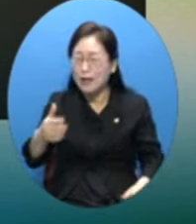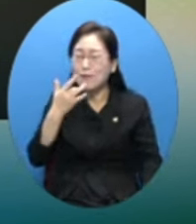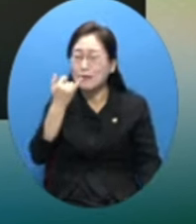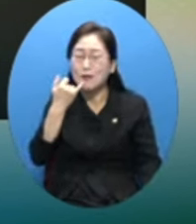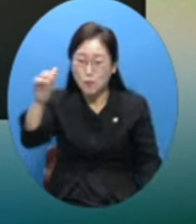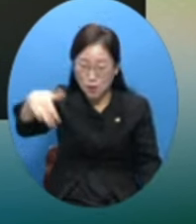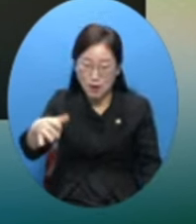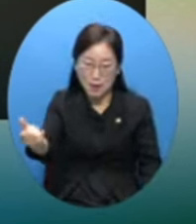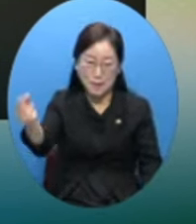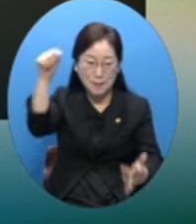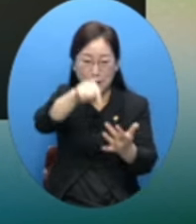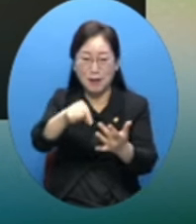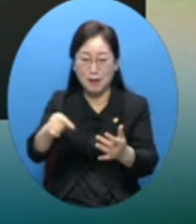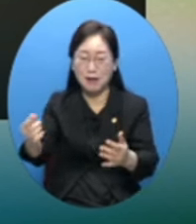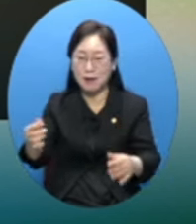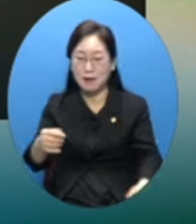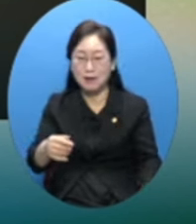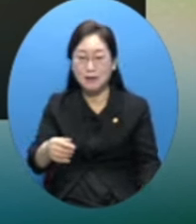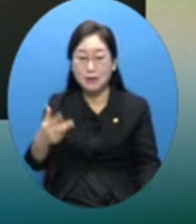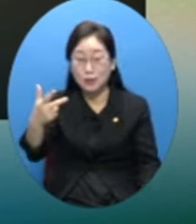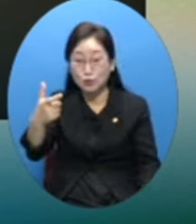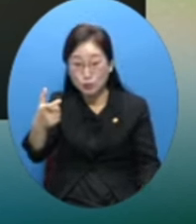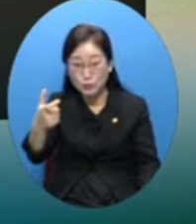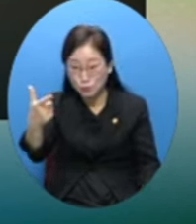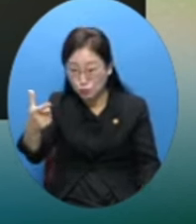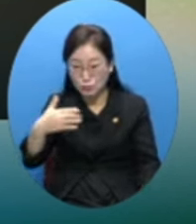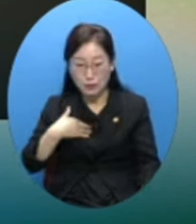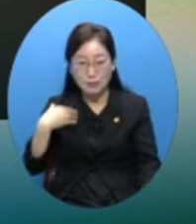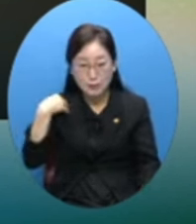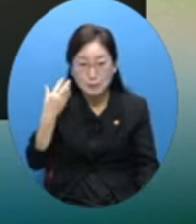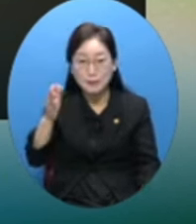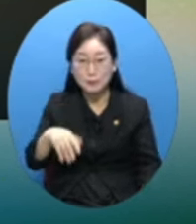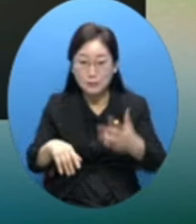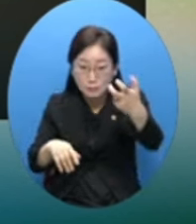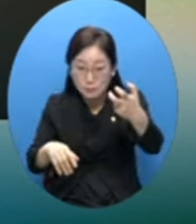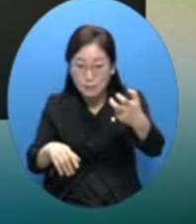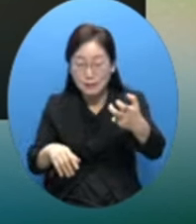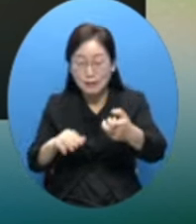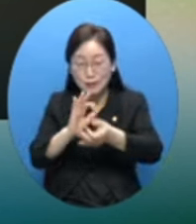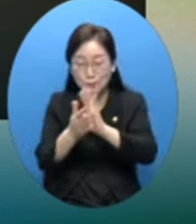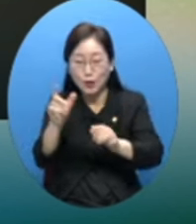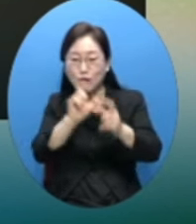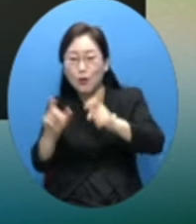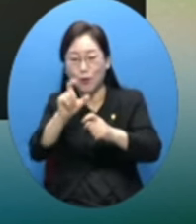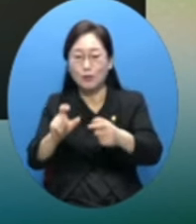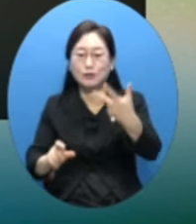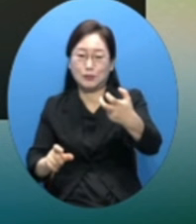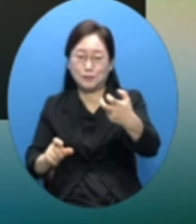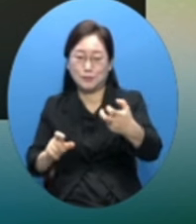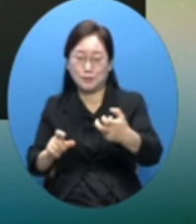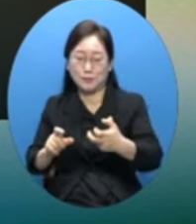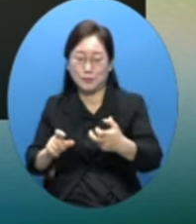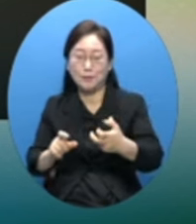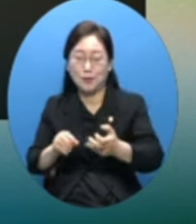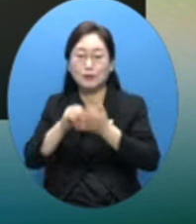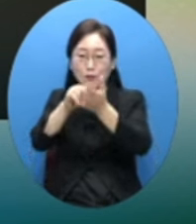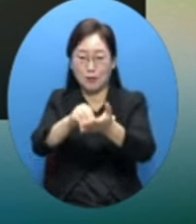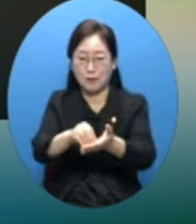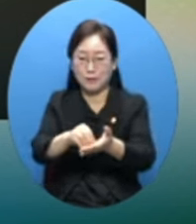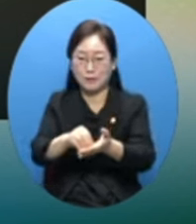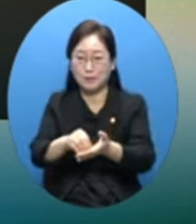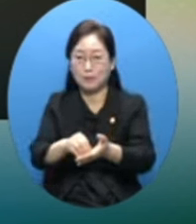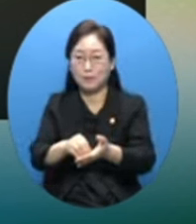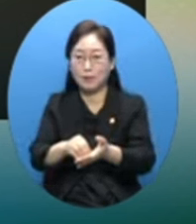도중에 체급을 올려갖고 73kg 올라가갖고 이제 단체전을 대항하게 되는데